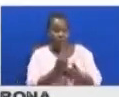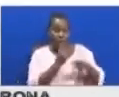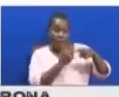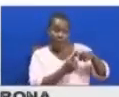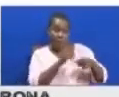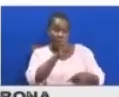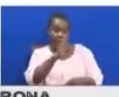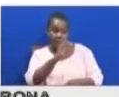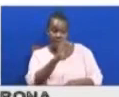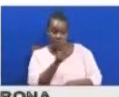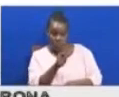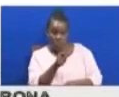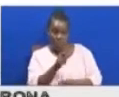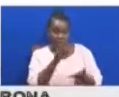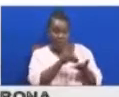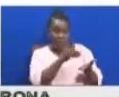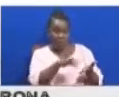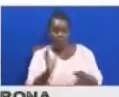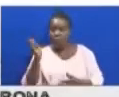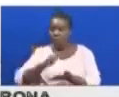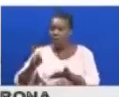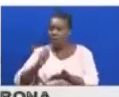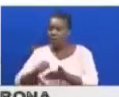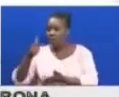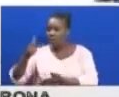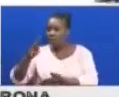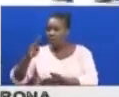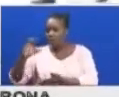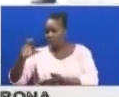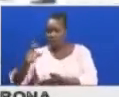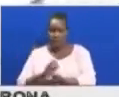jijini Dar es Salaam, mimi ni Ngarayai Ole Kimusa, TBC.